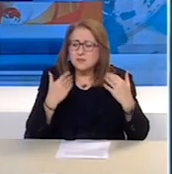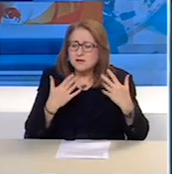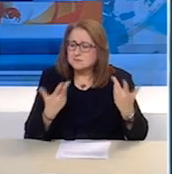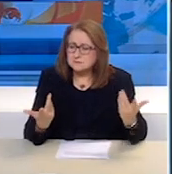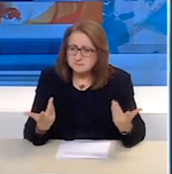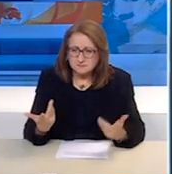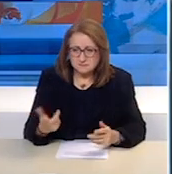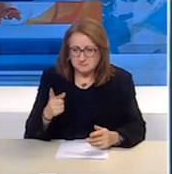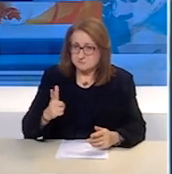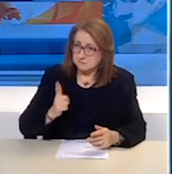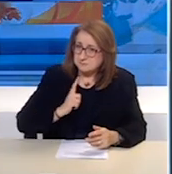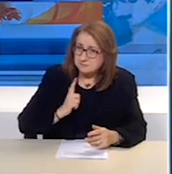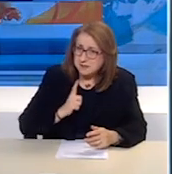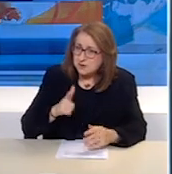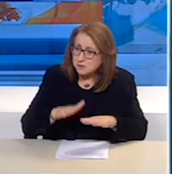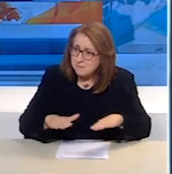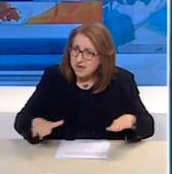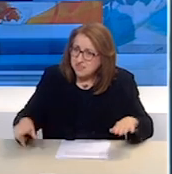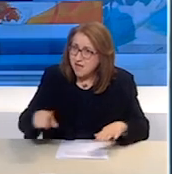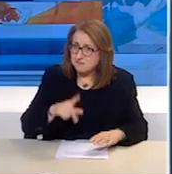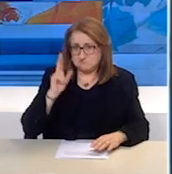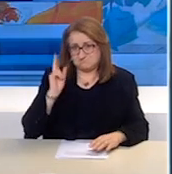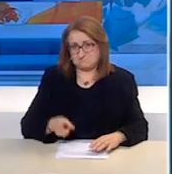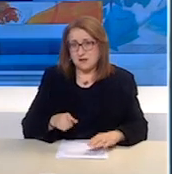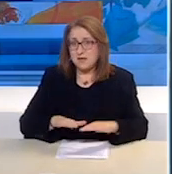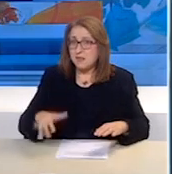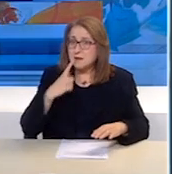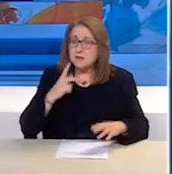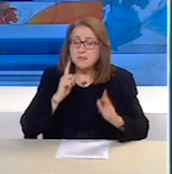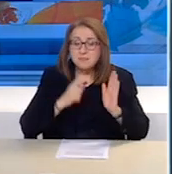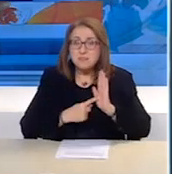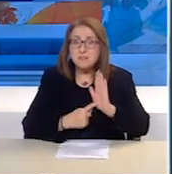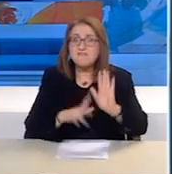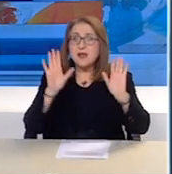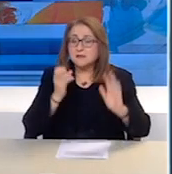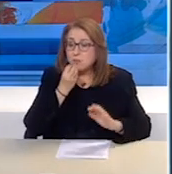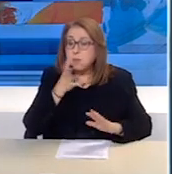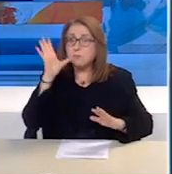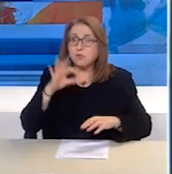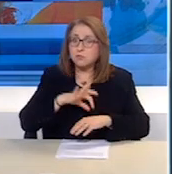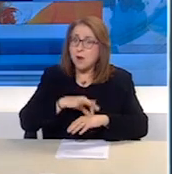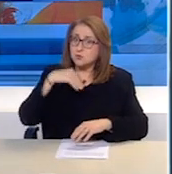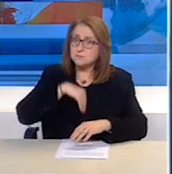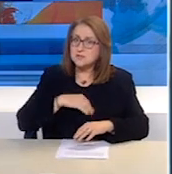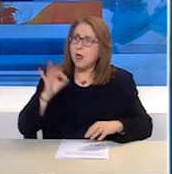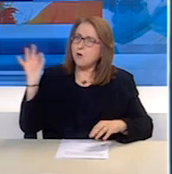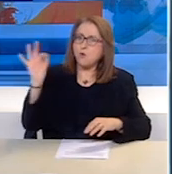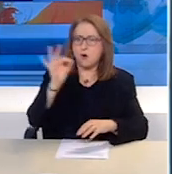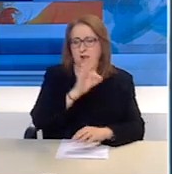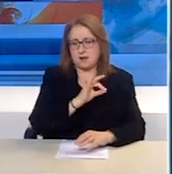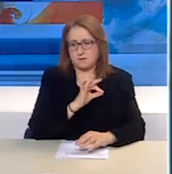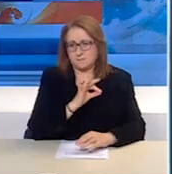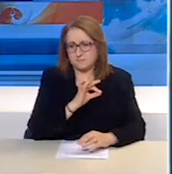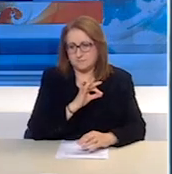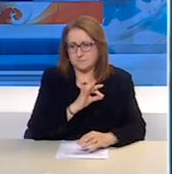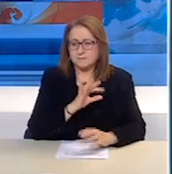από τα παιδιά τα οποία κολλούν τους ενήλικες? Ειδικά για τα σχολικά, πώς θα πετύχετε μη συγχρονισμό, απόσταση και καλό αερισμό?